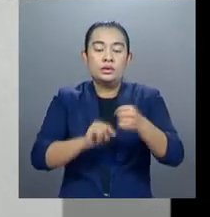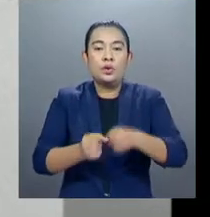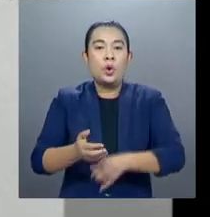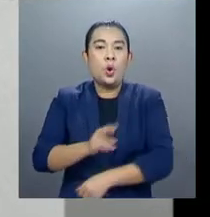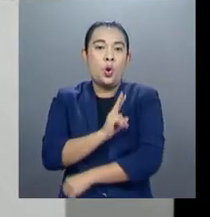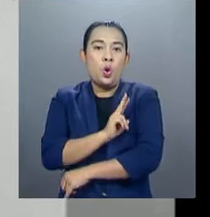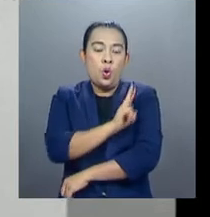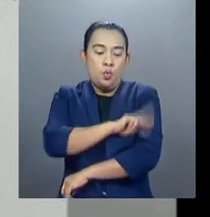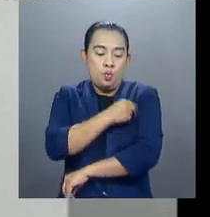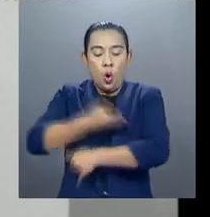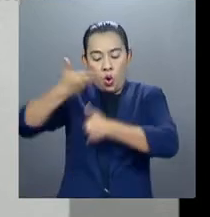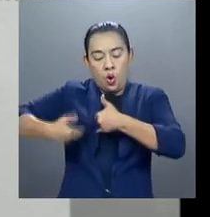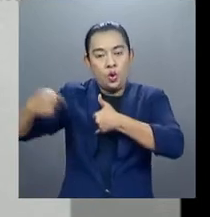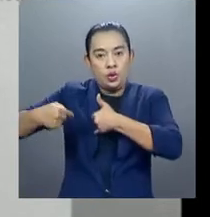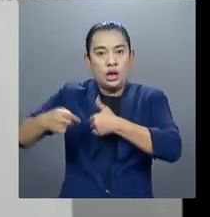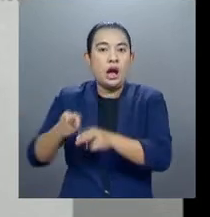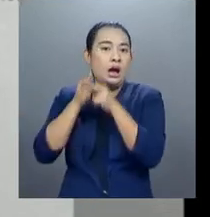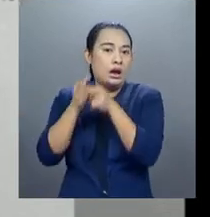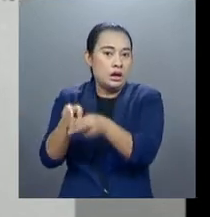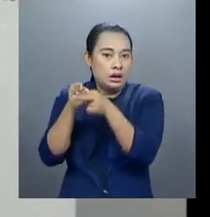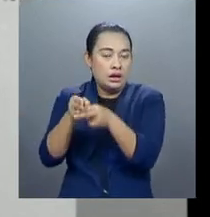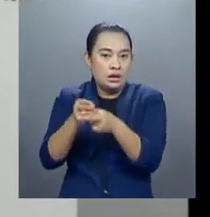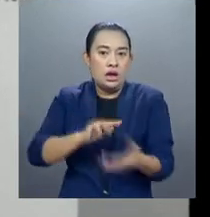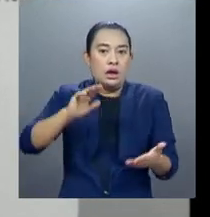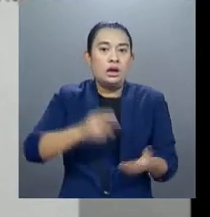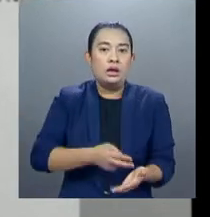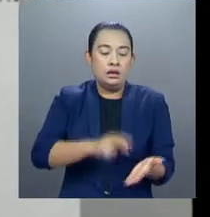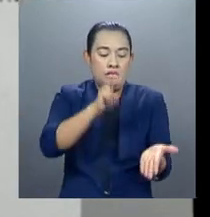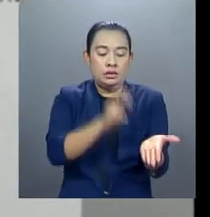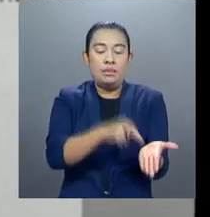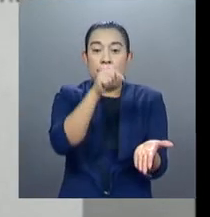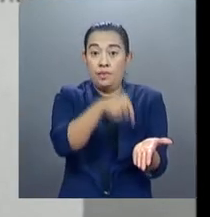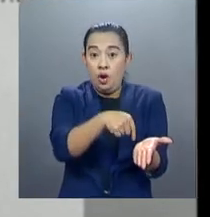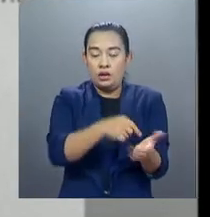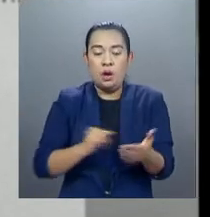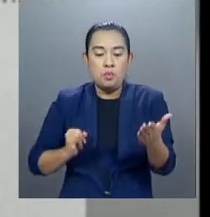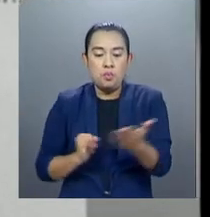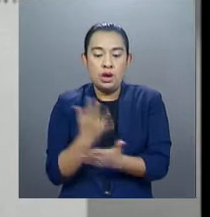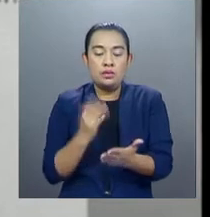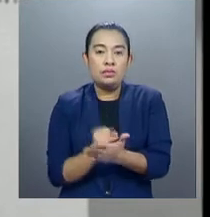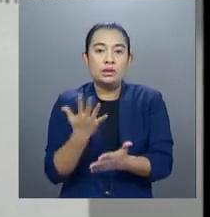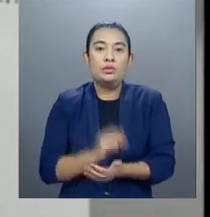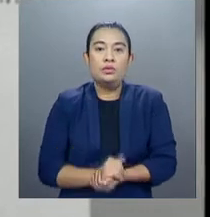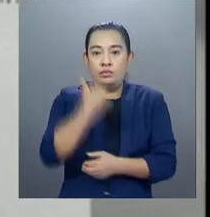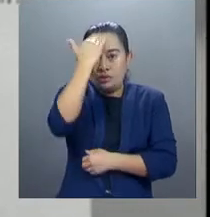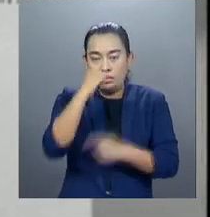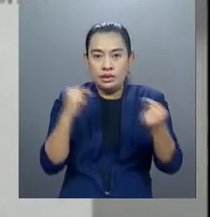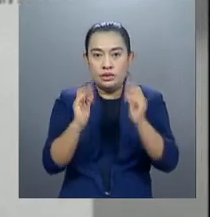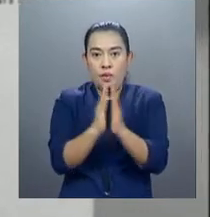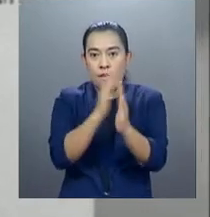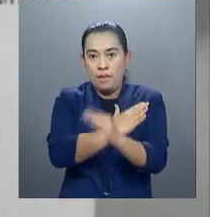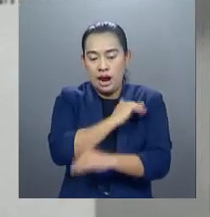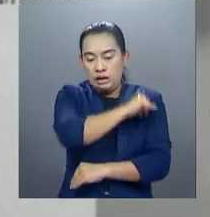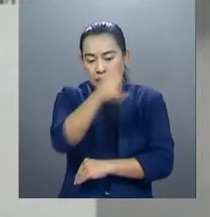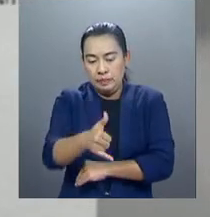เป็นการกระทำส่วนบุคคลและหนังสือรับรองไม่ได้เป็นการออกตามความถูกถูกต้องเนื่องจากพระธรรมชโยไม่เคยเดินทางมา